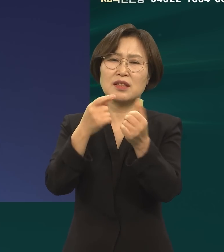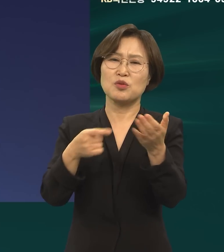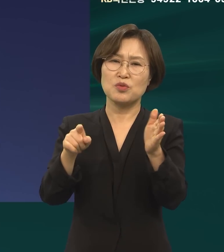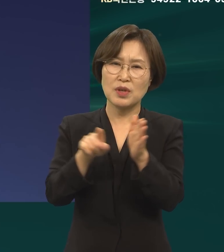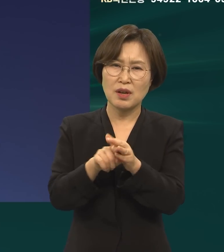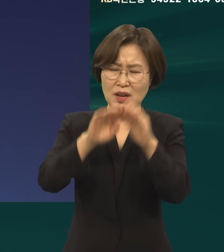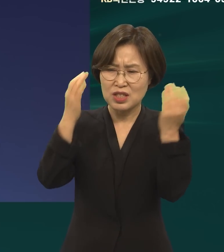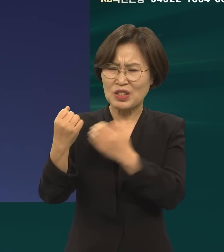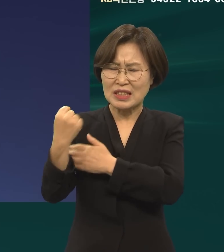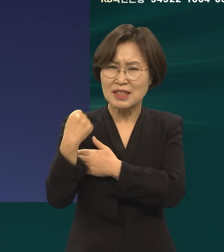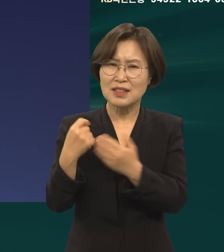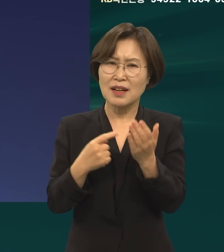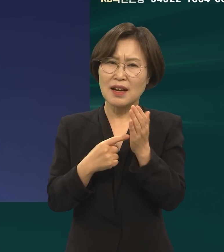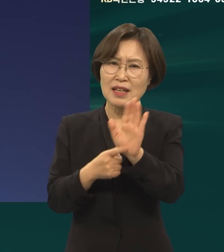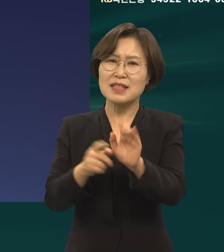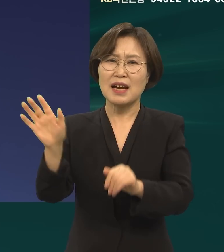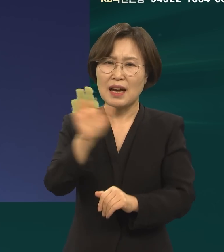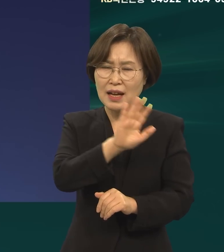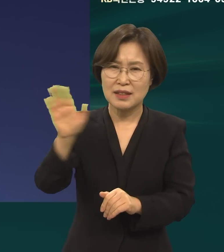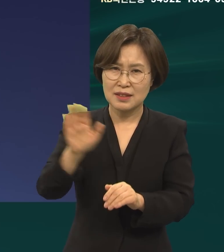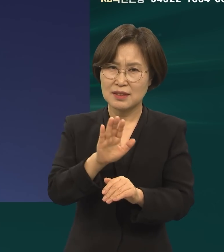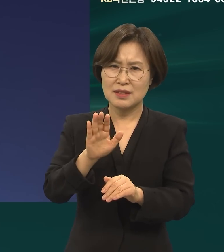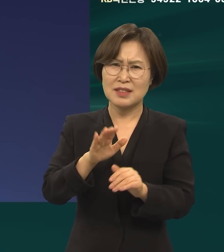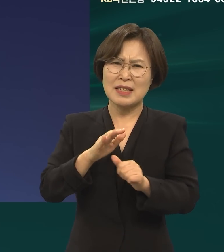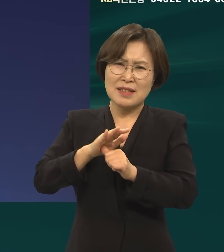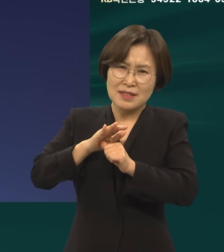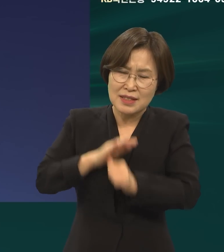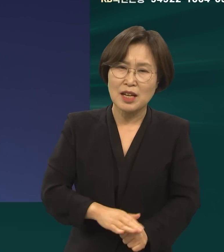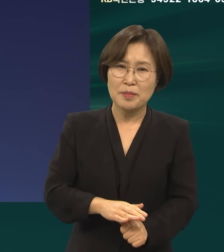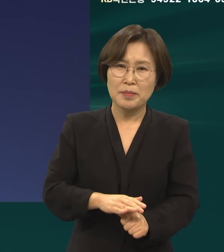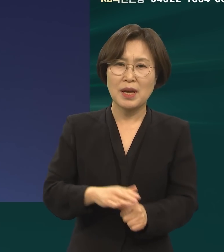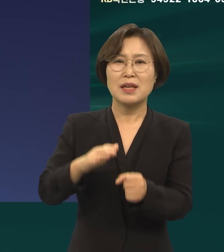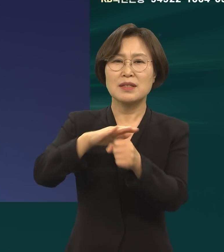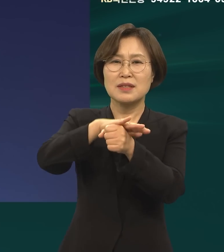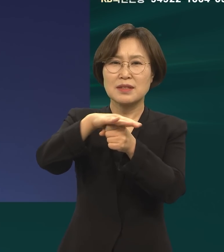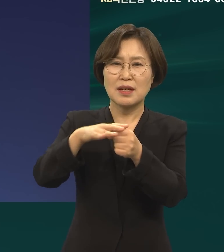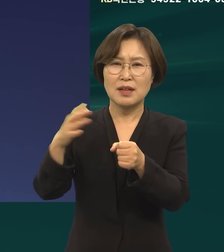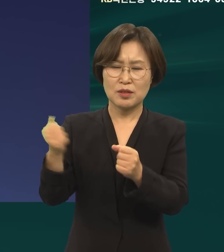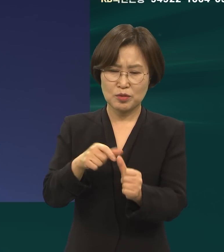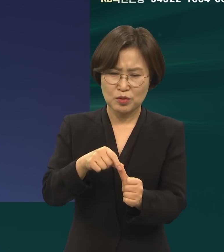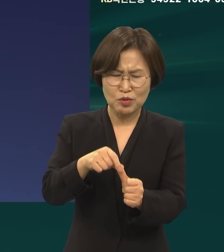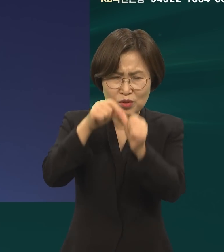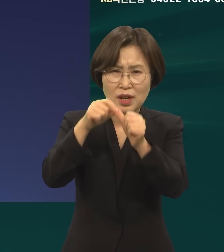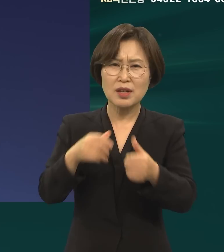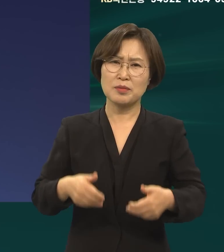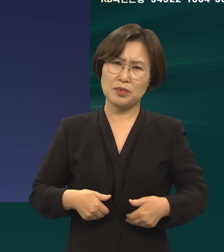전능하심을 발휘하지 않는 전능을 사용하셨습니다. 사랑으로 구하셔야 하기 때문입니다.